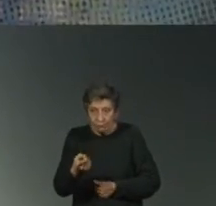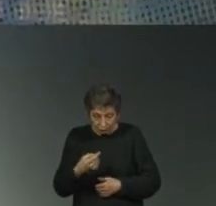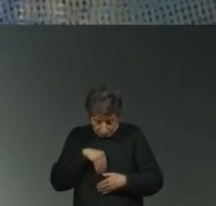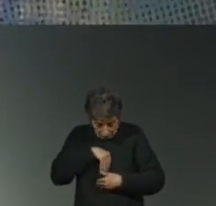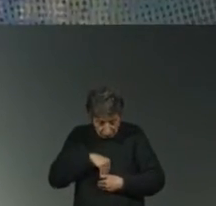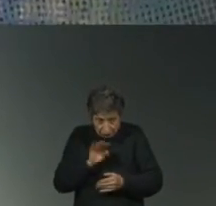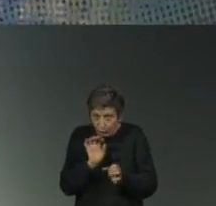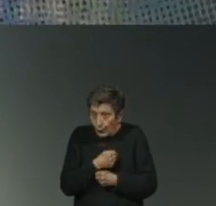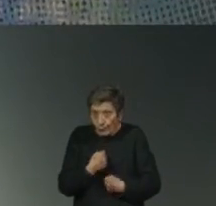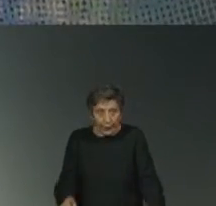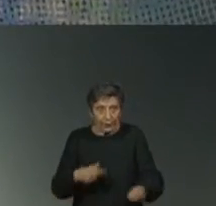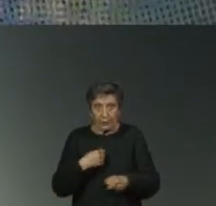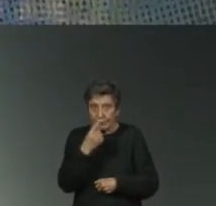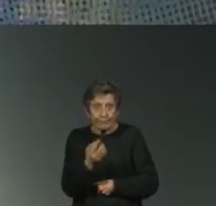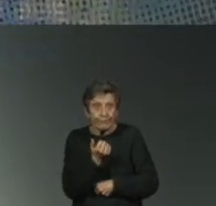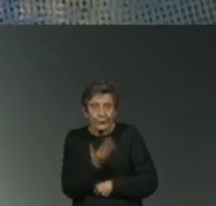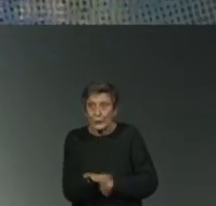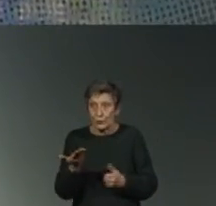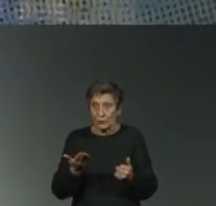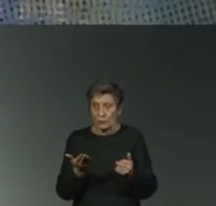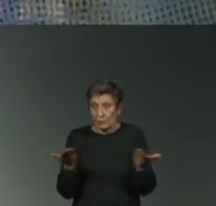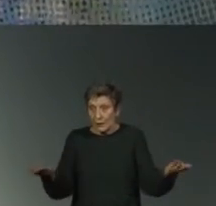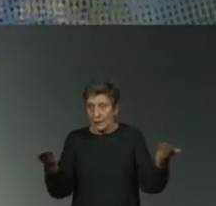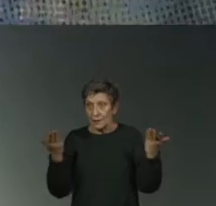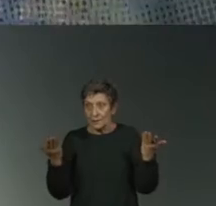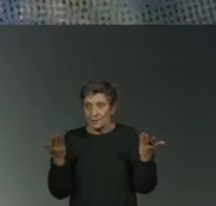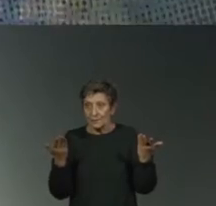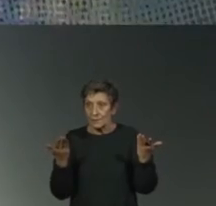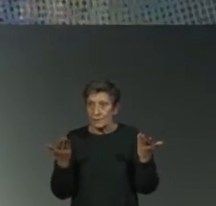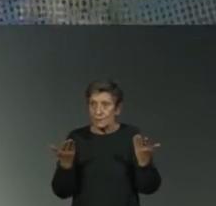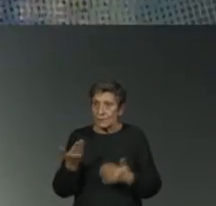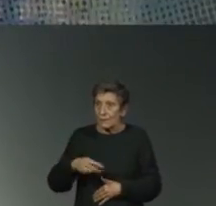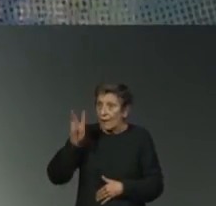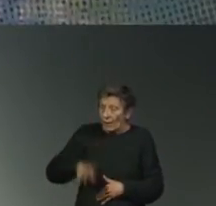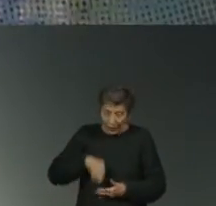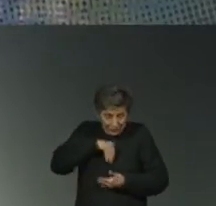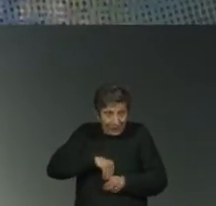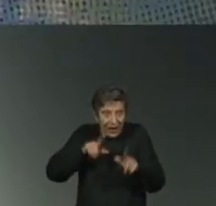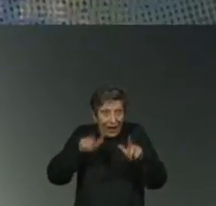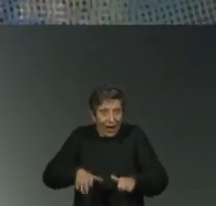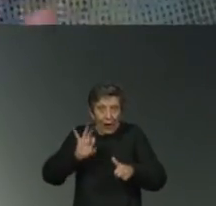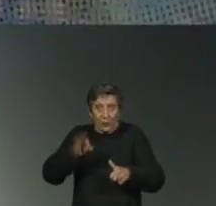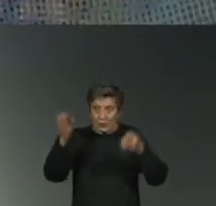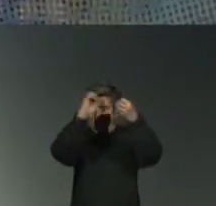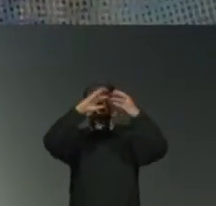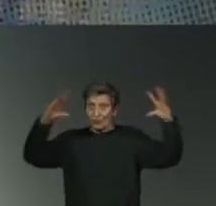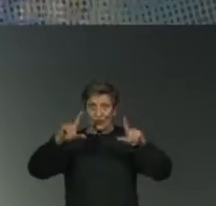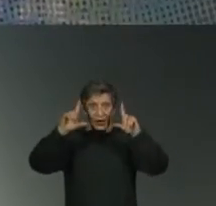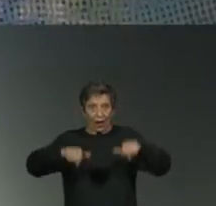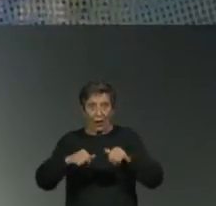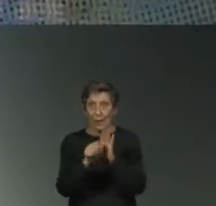impuissance par rapport à ce livre, alors qu'il était vraiment en moi, le personnage de